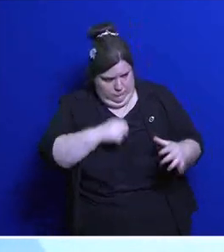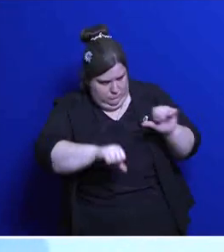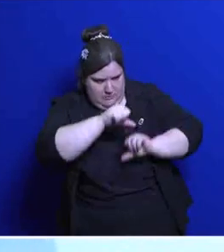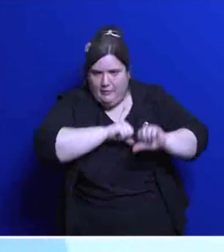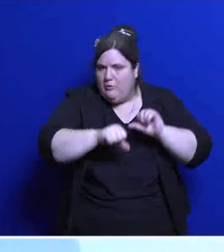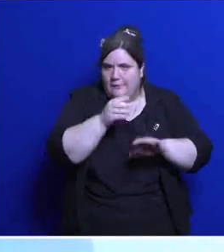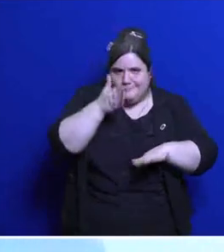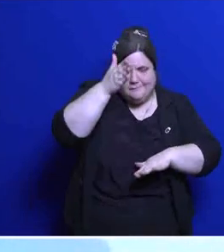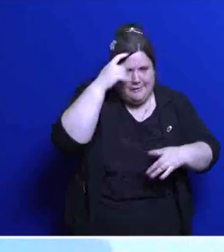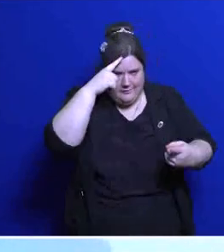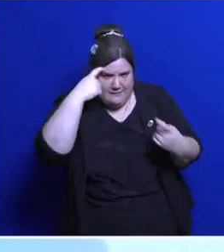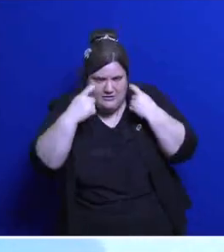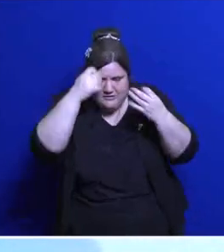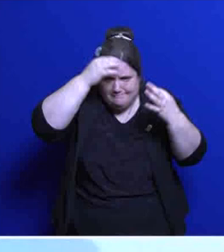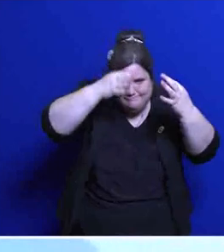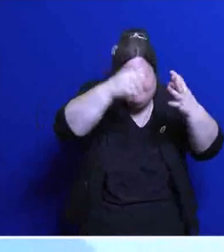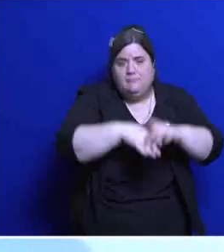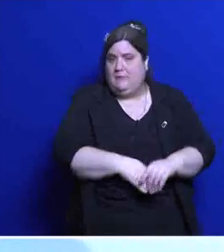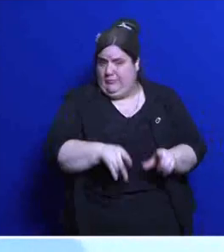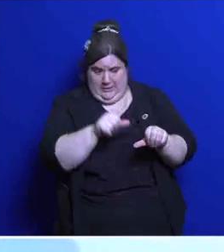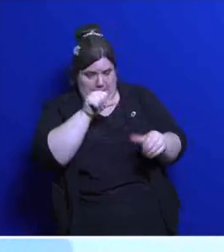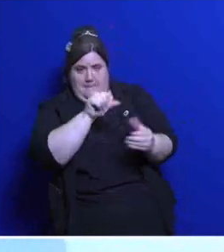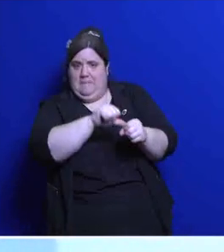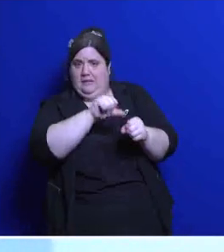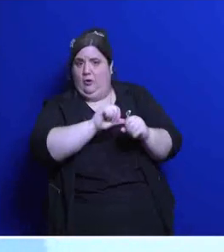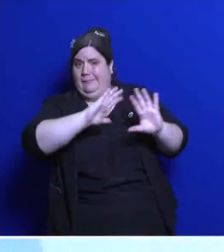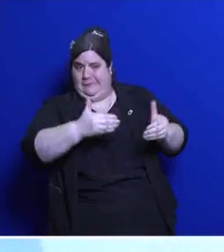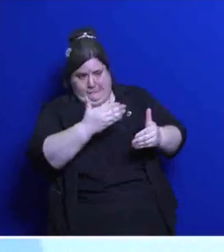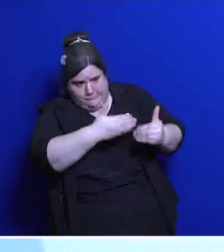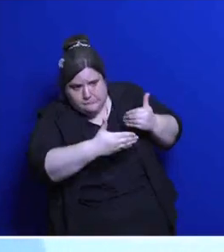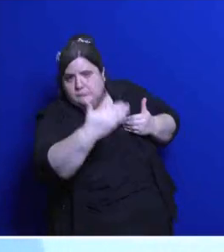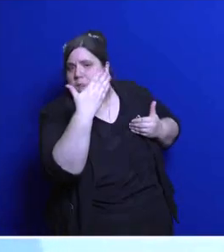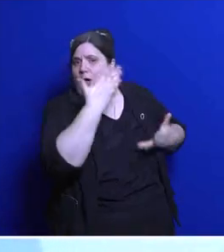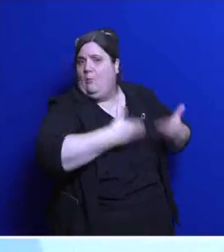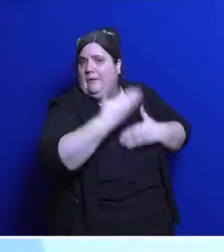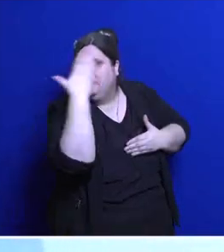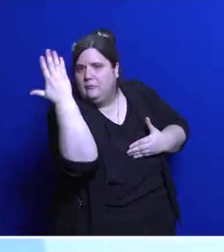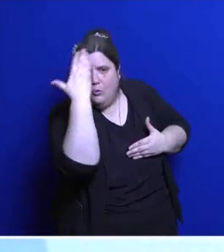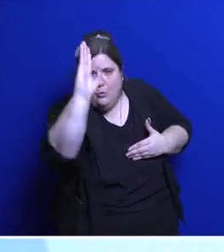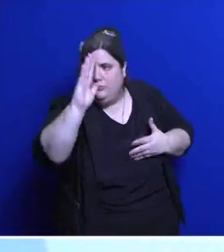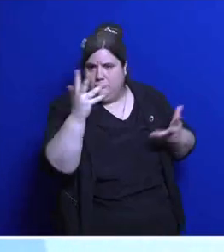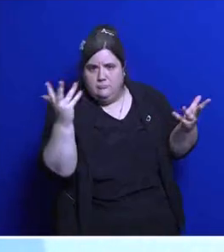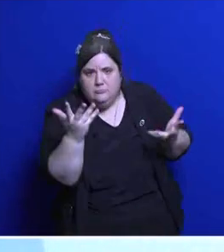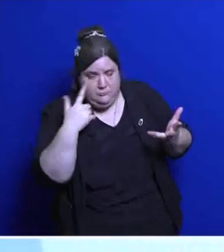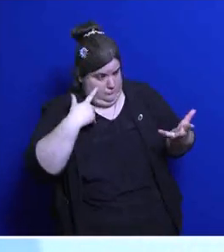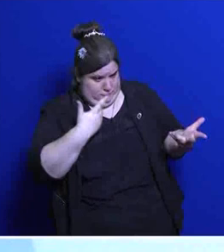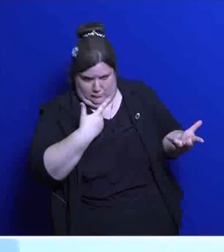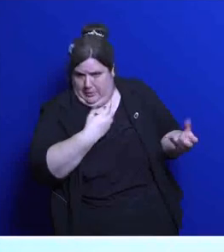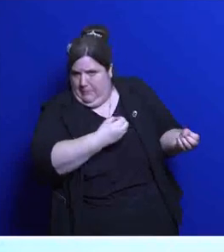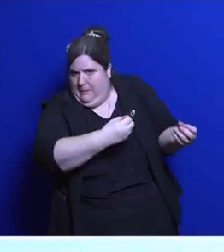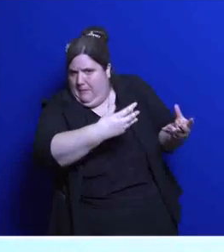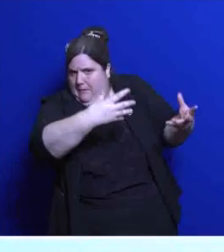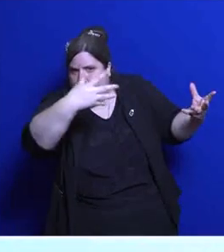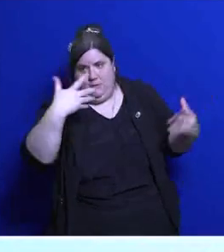de l'après-pétrole est une réalité palpable et les investissements en sont une démonstration tout à fait concrète. Pour